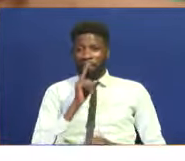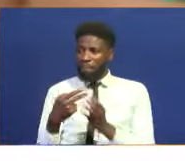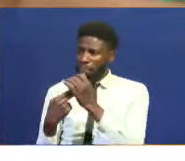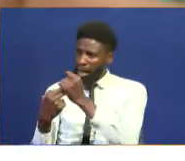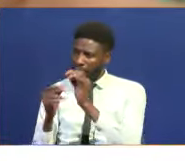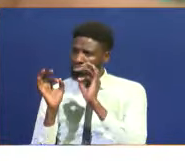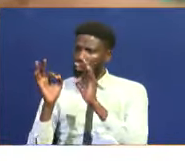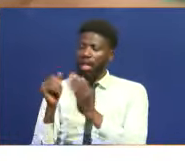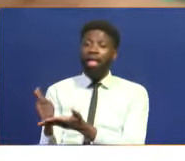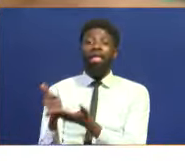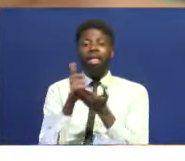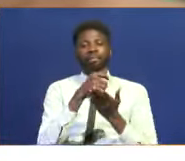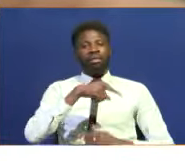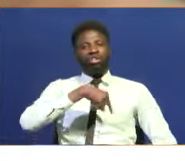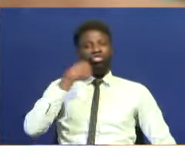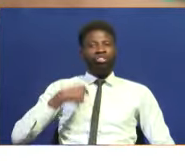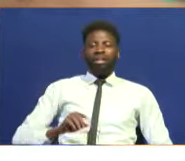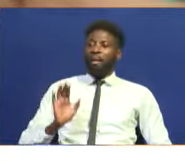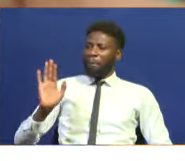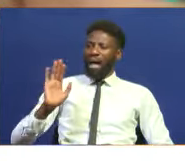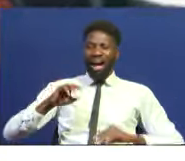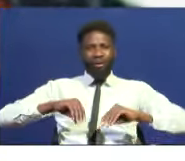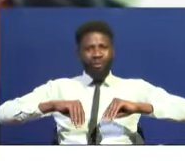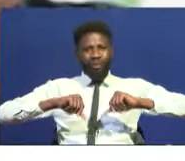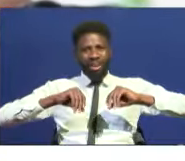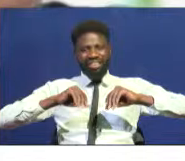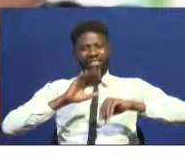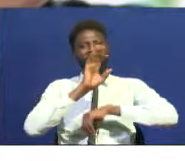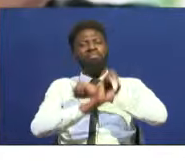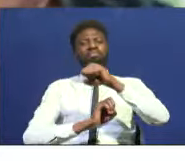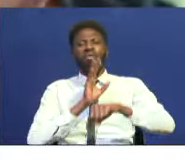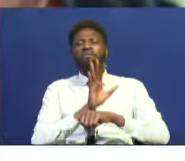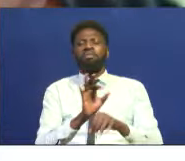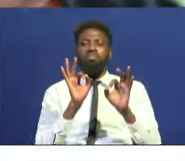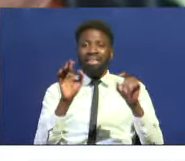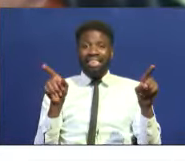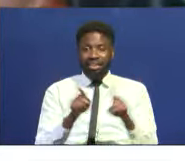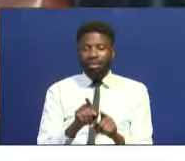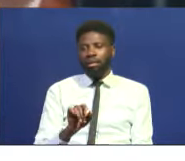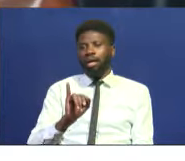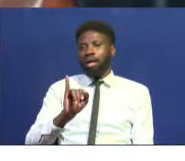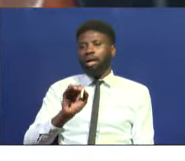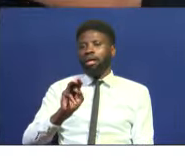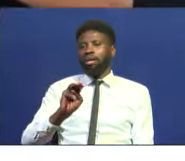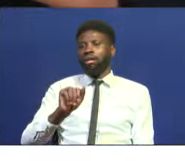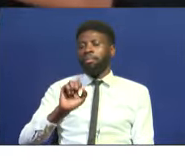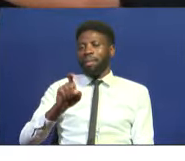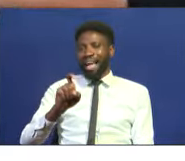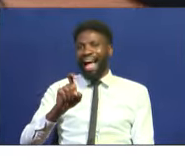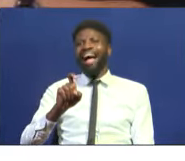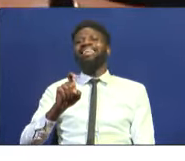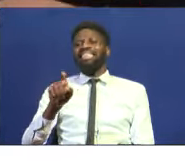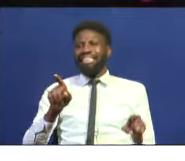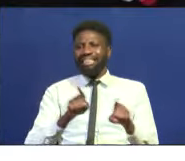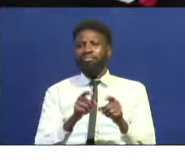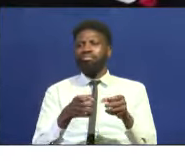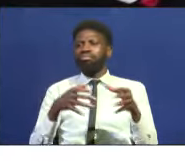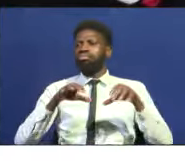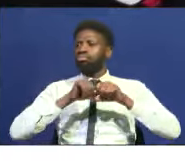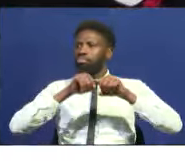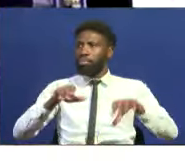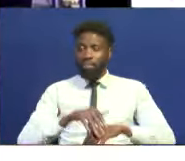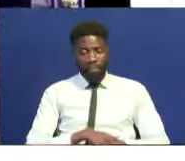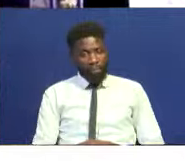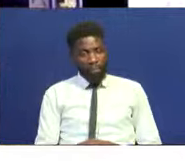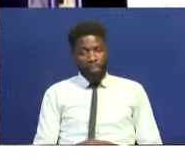unainua ubora wa sinema za Kichina, bali pia unapanua hadhira ya IMAX. Tangu ipite Japan mwaka 2011 na kuwa